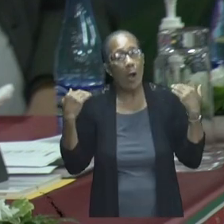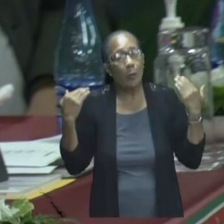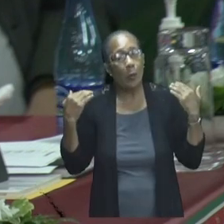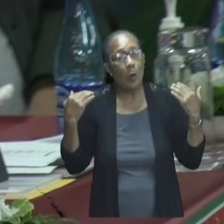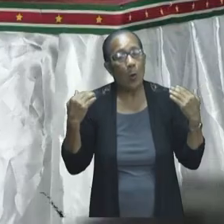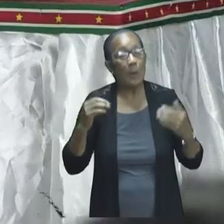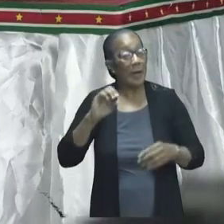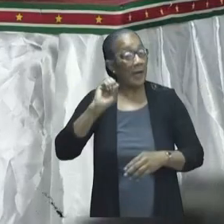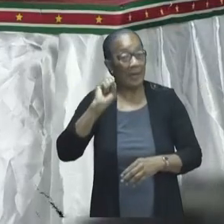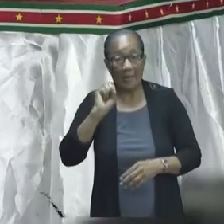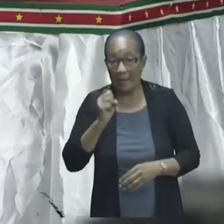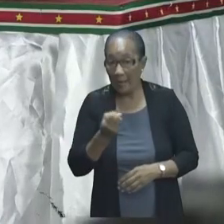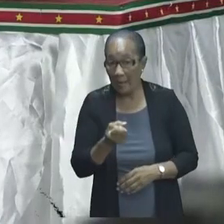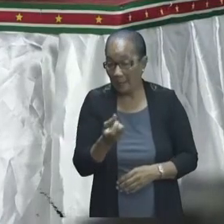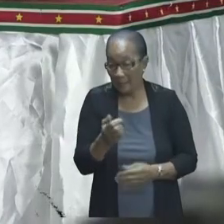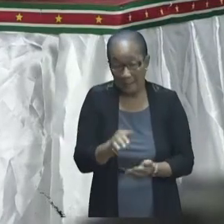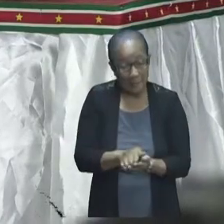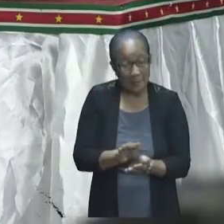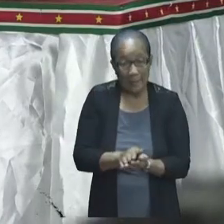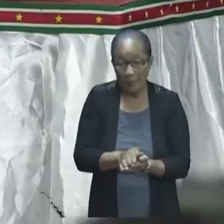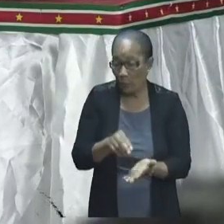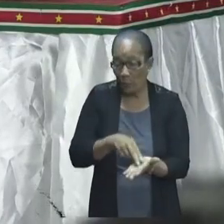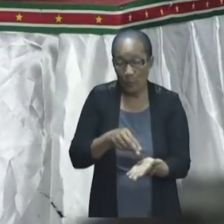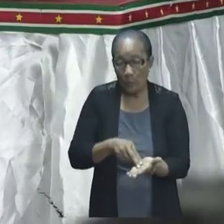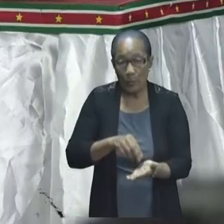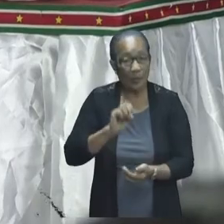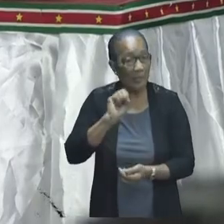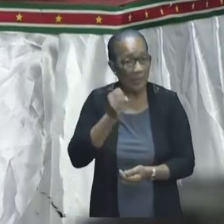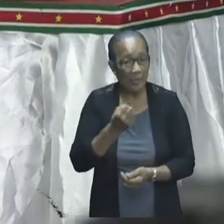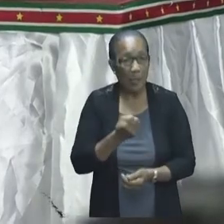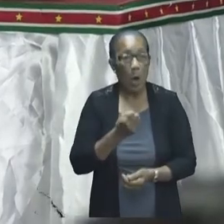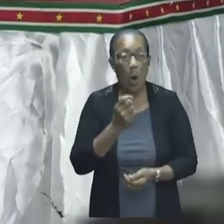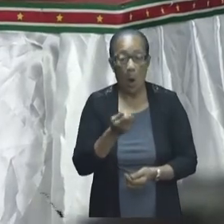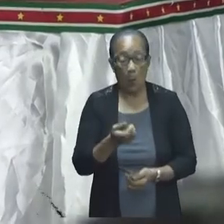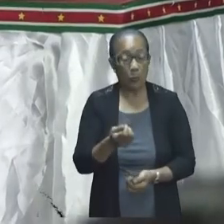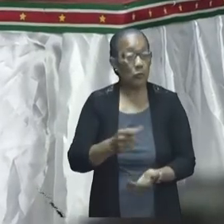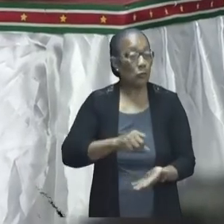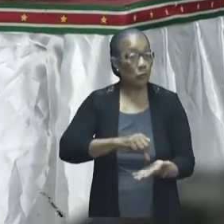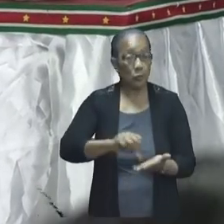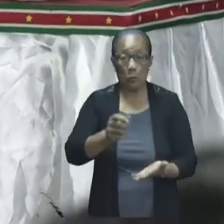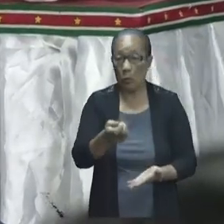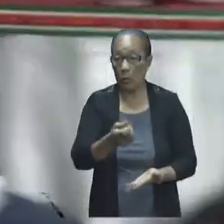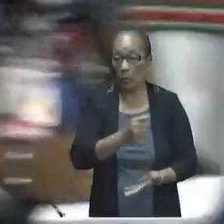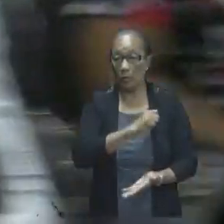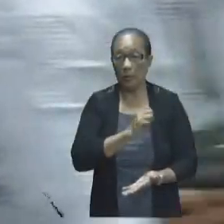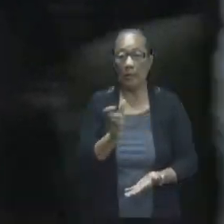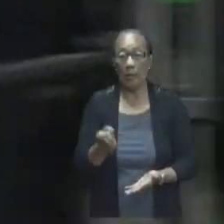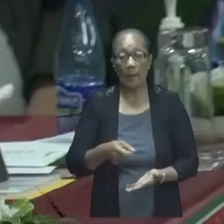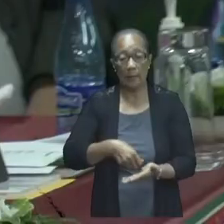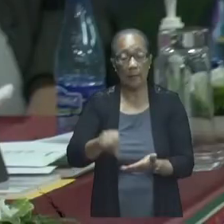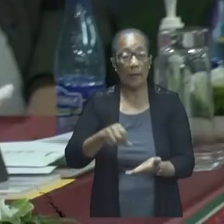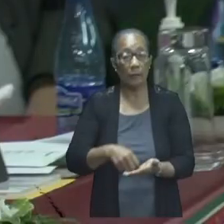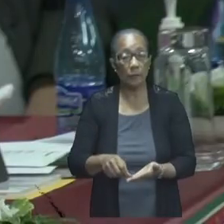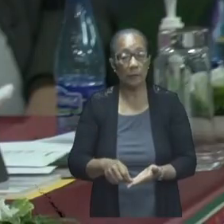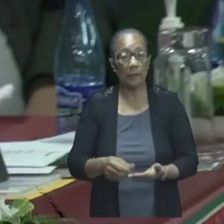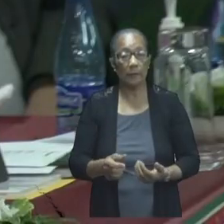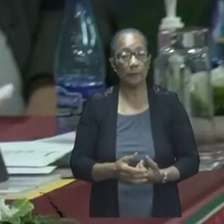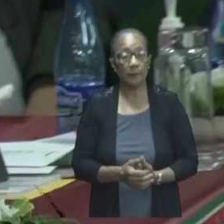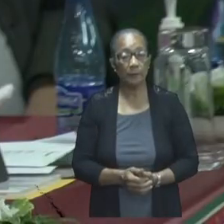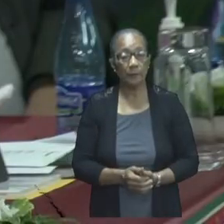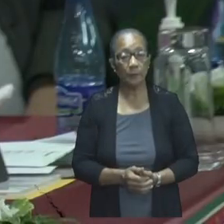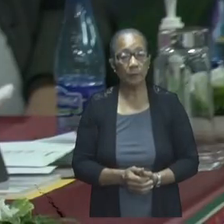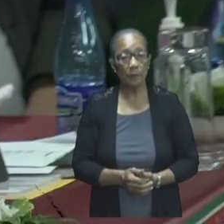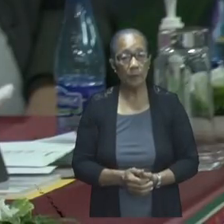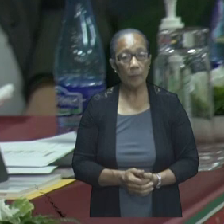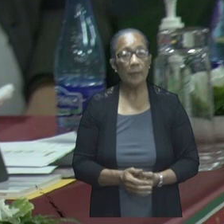recept fors kunnen gebruiken om de schulden af te lossen dat zijn ook zaken die met prioritering te maken hebben